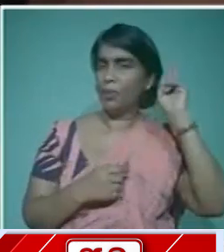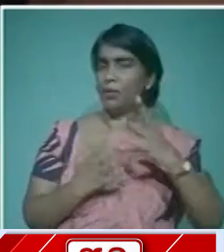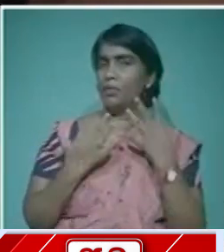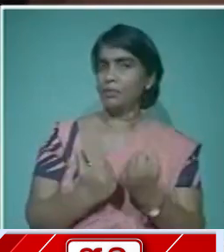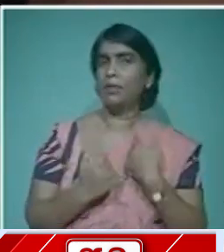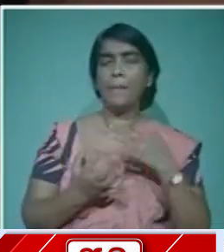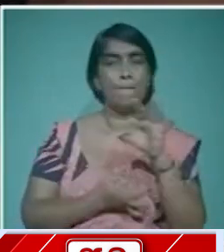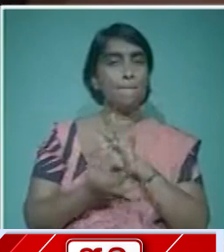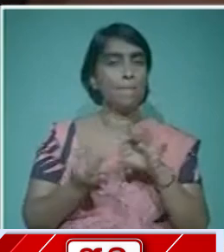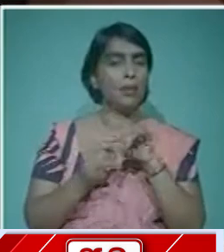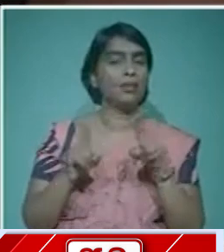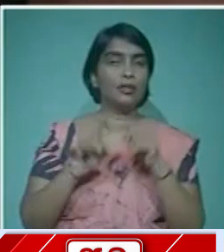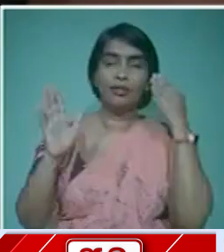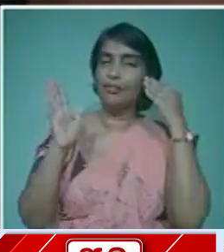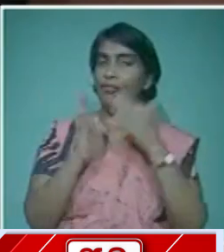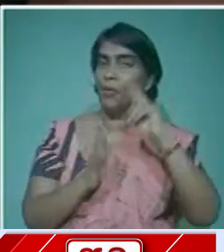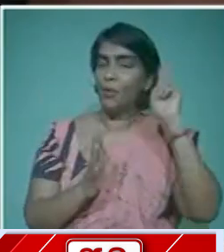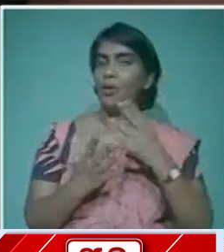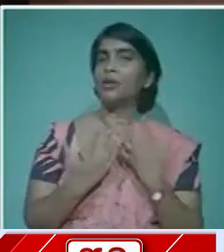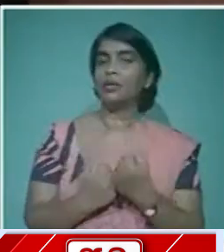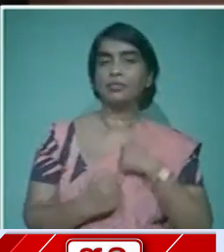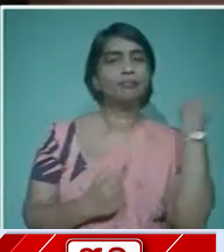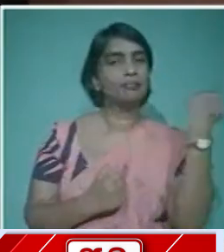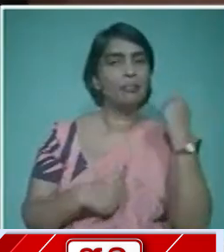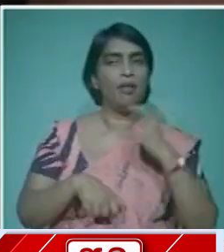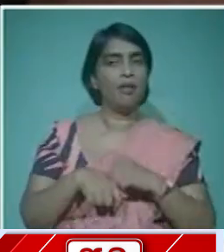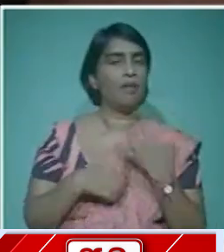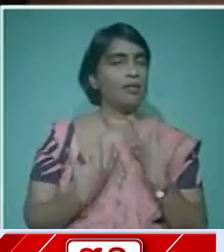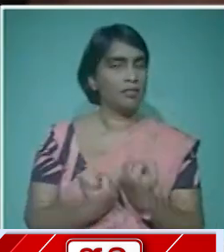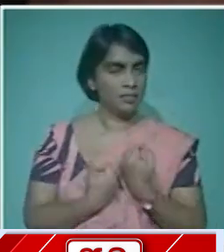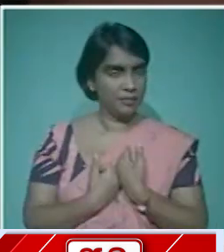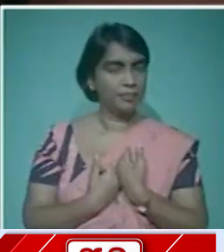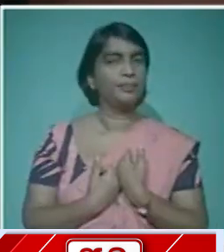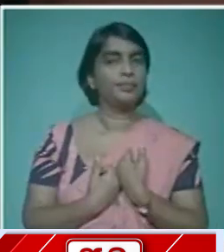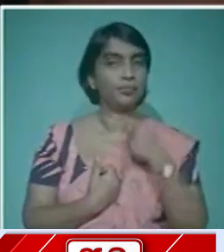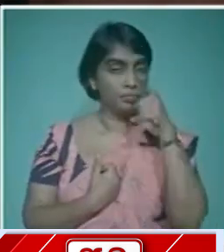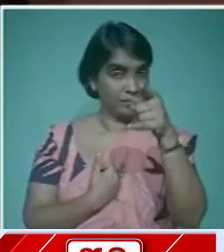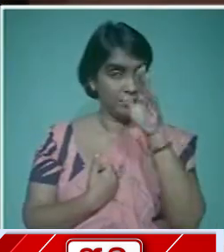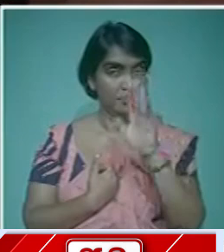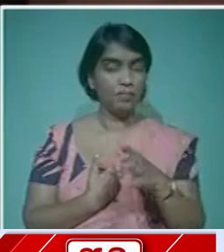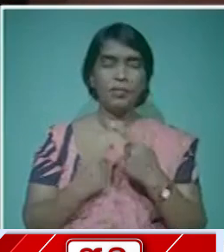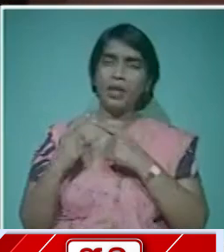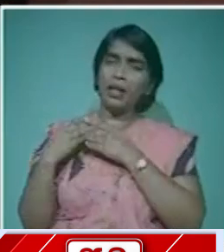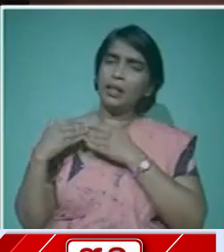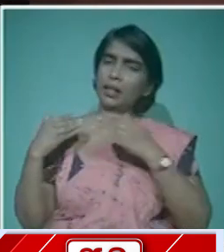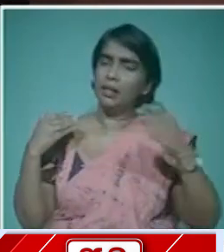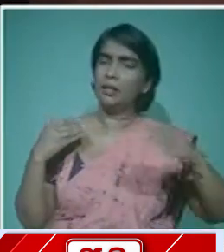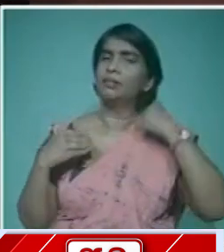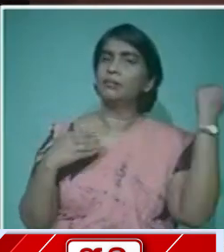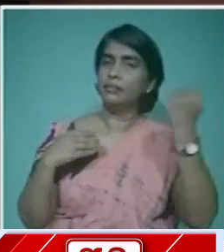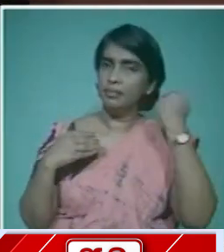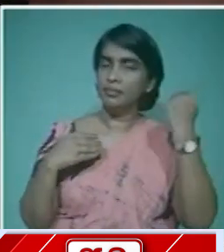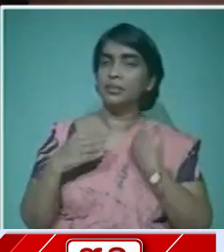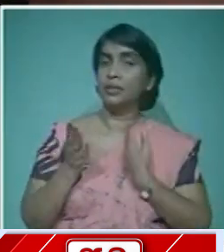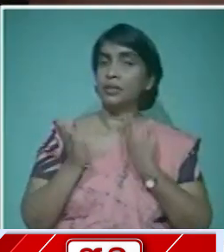තැනක ප්‍රජාතන්ත්‍රවාදය පිළිබඳ ජයග්‍රහණයක ඉඳලා කතා කරන්න අපිට අවස්ථාව සැලසිලා තියෙනවා. ඔබතුමාට දීර්ඝ විශ්ලේෂණයක් අපි